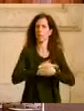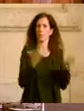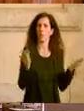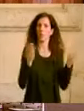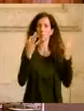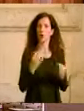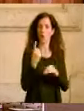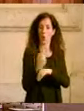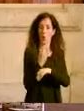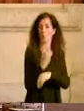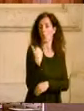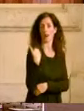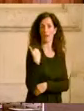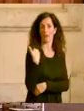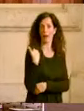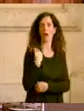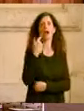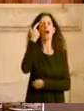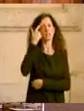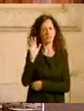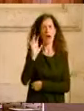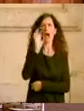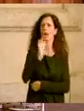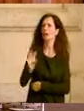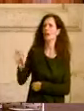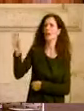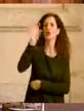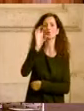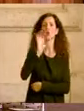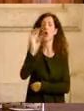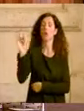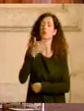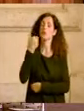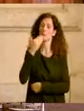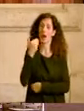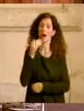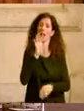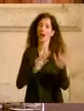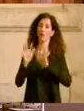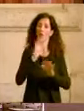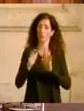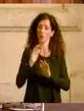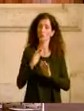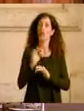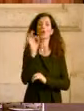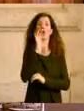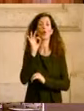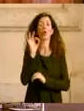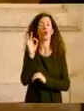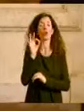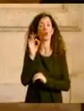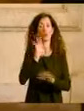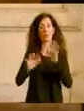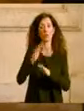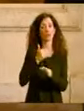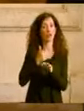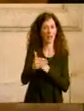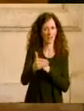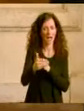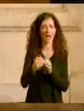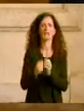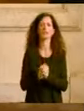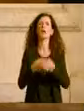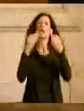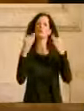fa. Sappiamo che molte regioni hanno mandato dati incompleti o in ritardo, mentre le decisioni di riaprire in